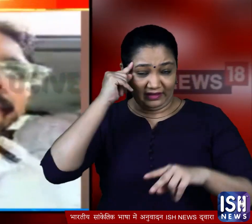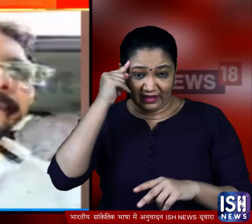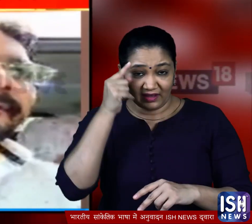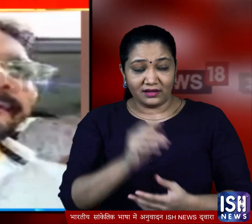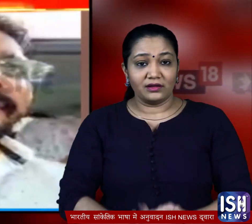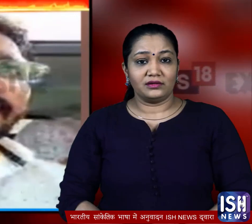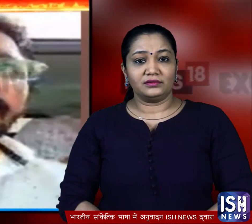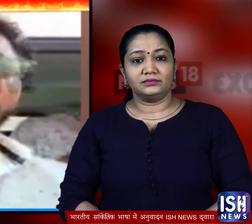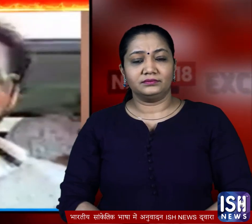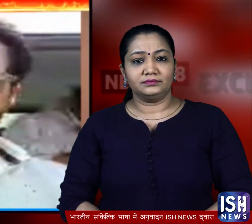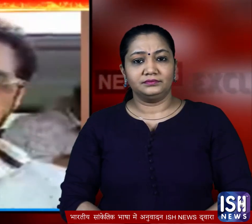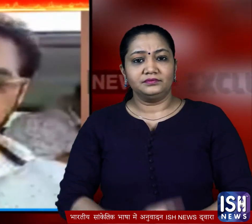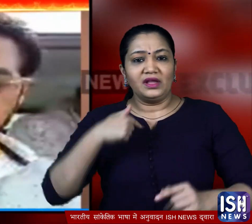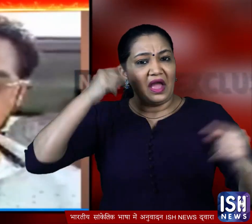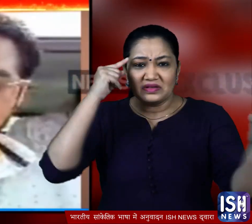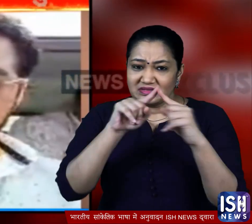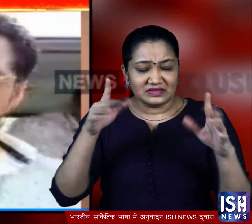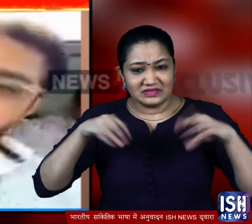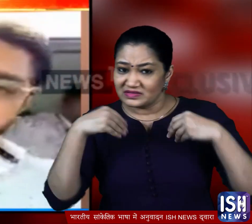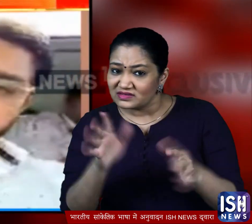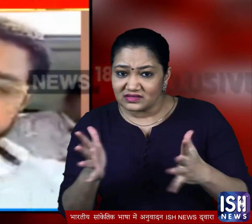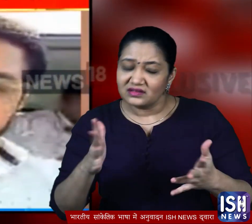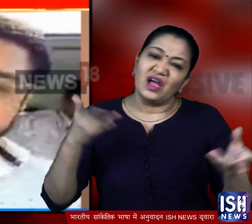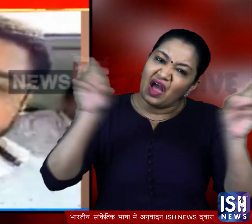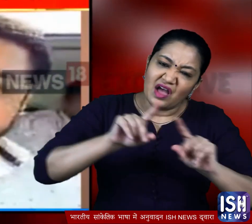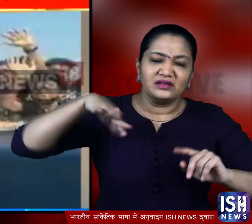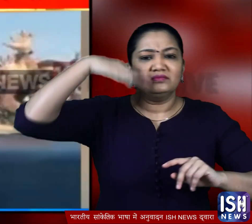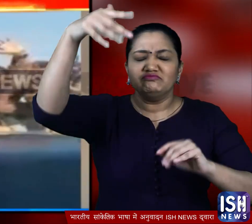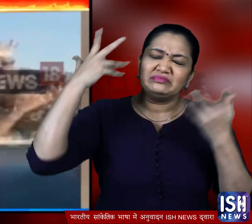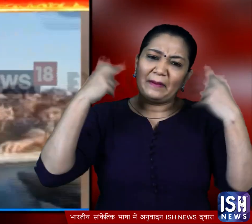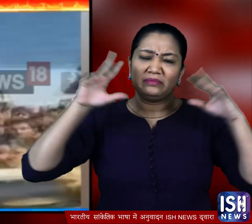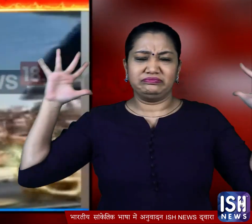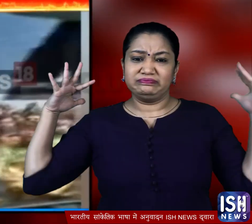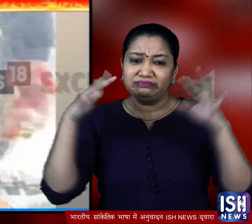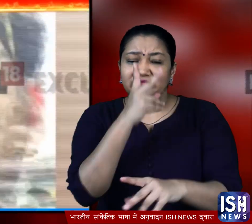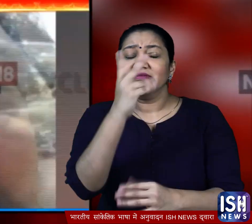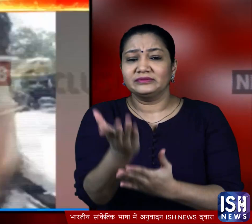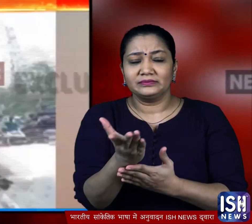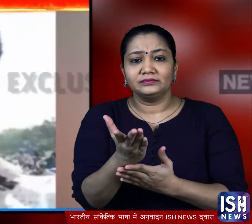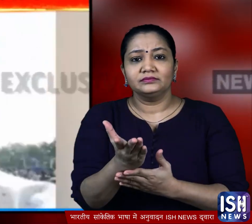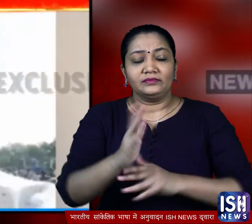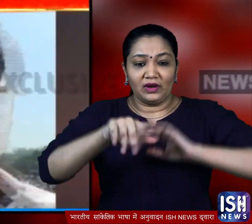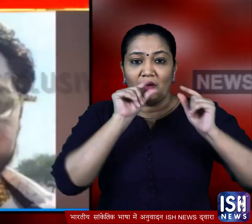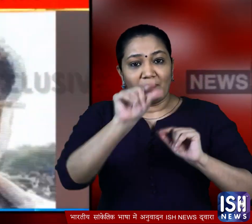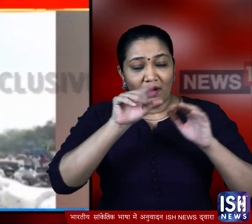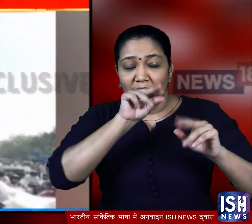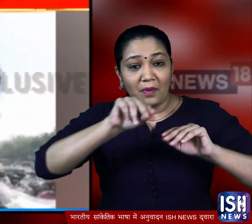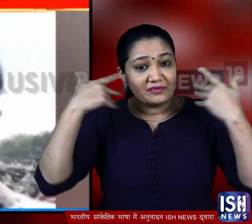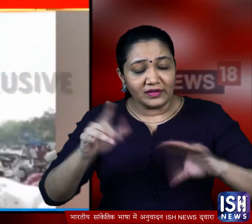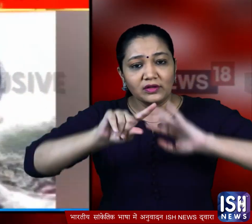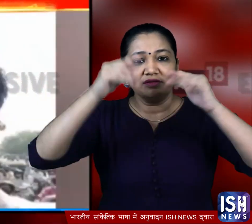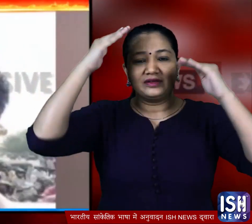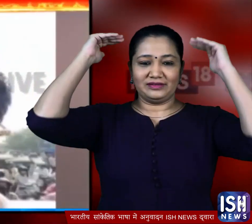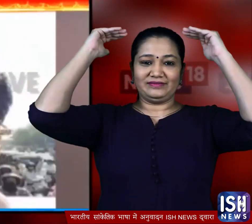मैं को नहीं सुनेंगे तो फिर वापस ऐसे ही तादाद में उतरेंगे। देखो, इस ऐलान के तुरंत बाद वो अपनी गाड़ी